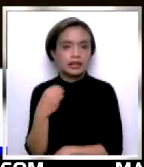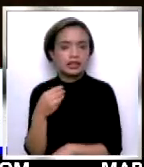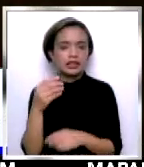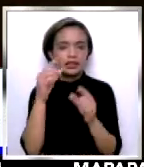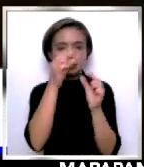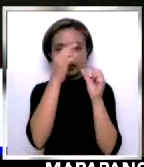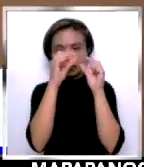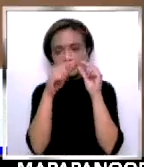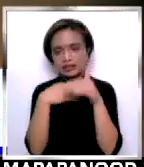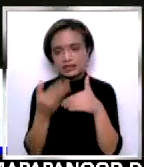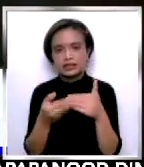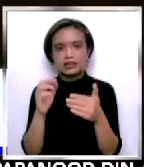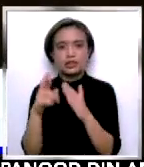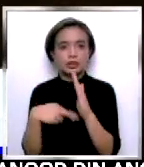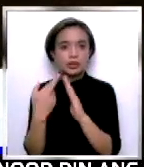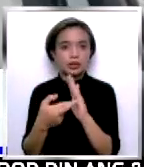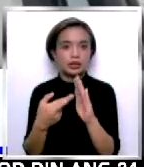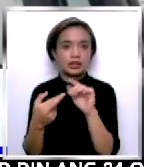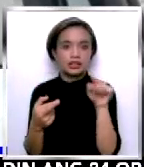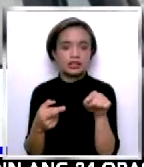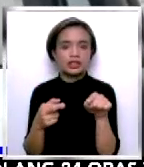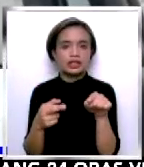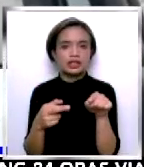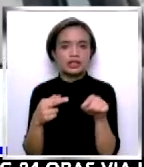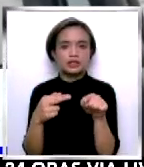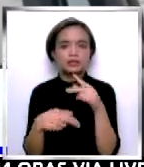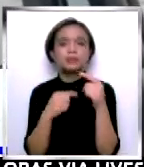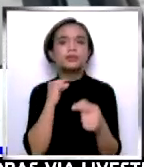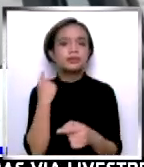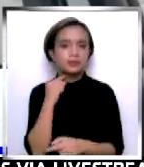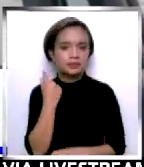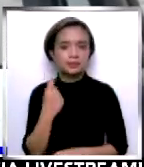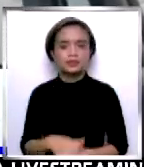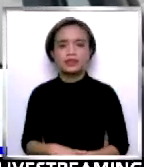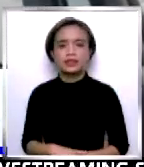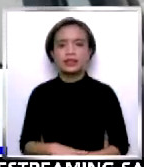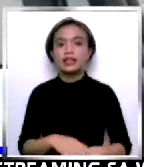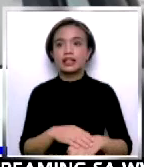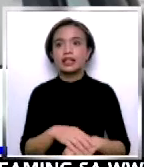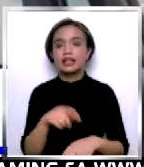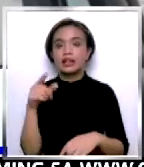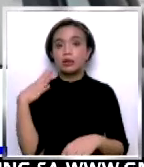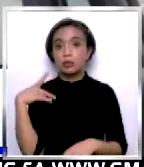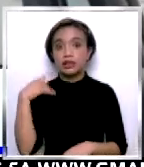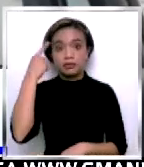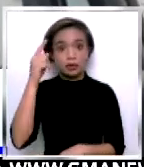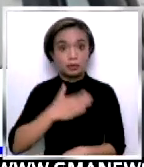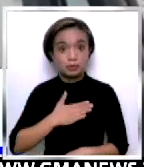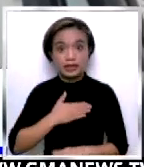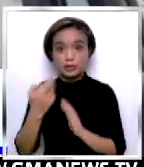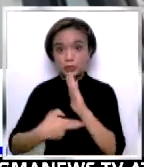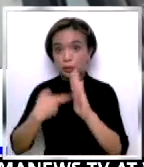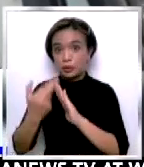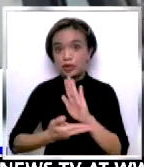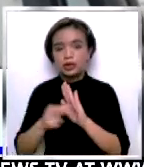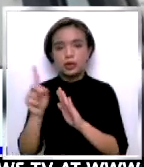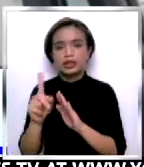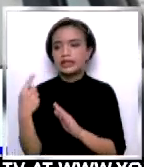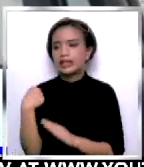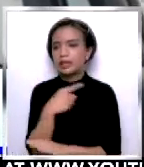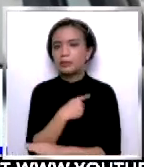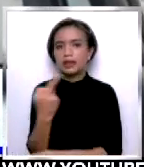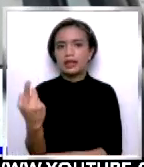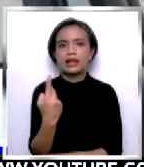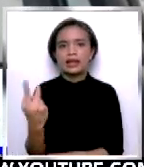ni Juancho na si Padre Salvi. Magandang abangan nila from my character is yung face-to-face namin ni